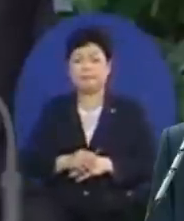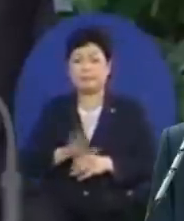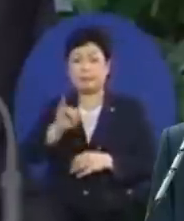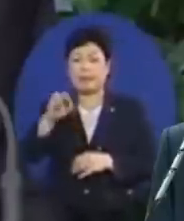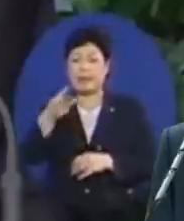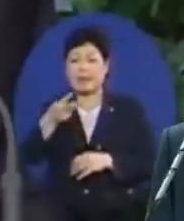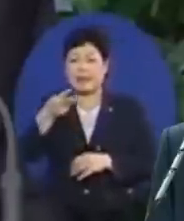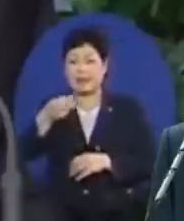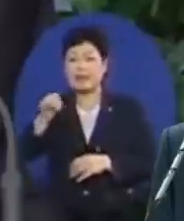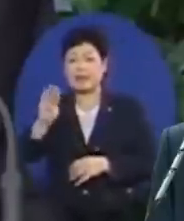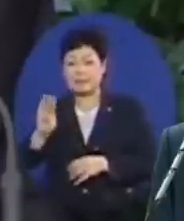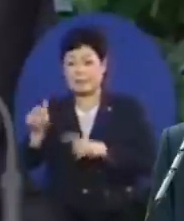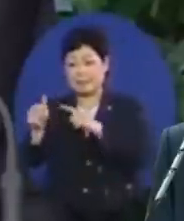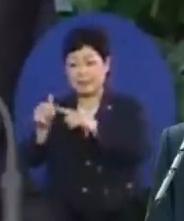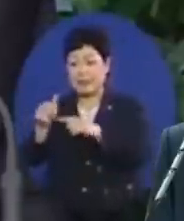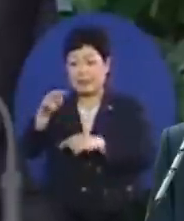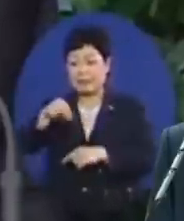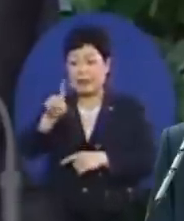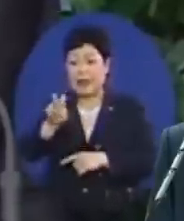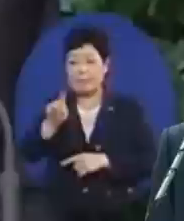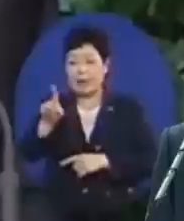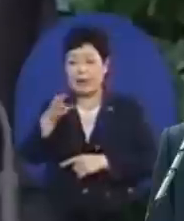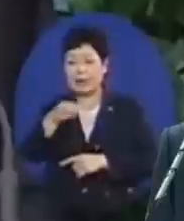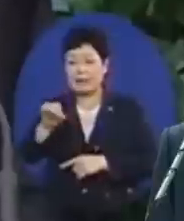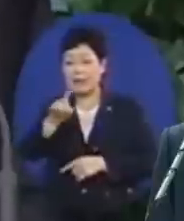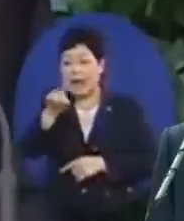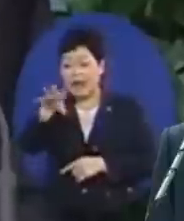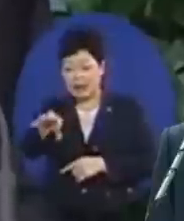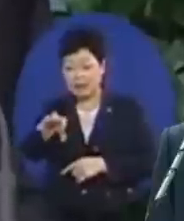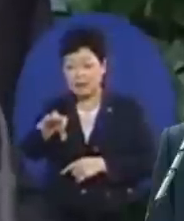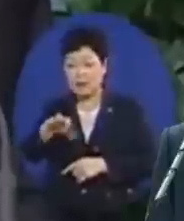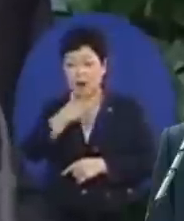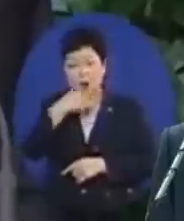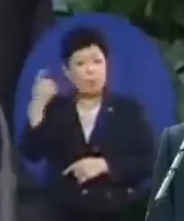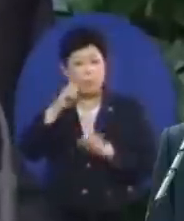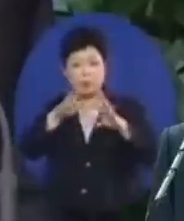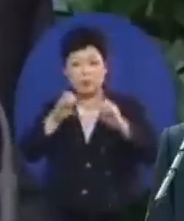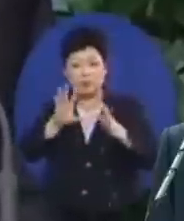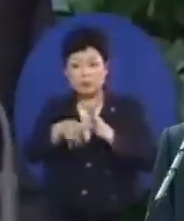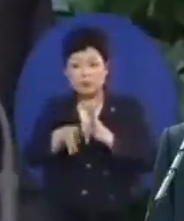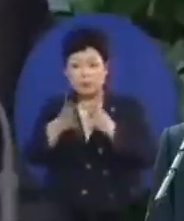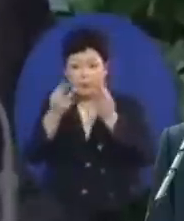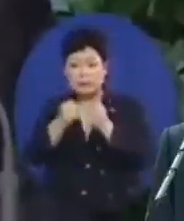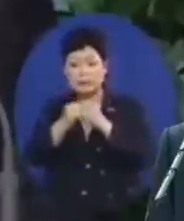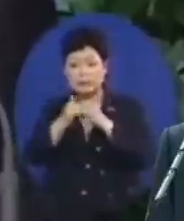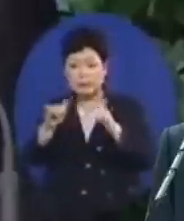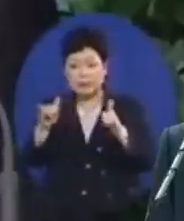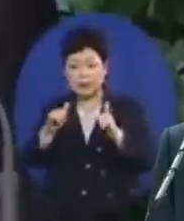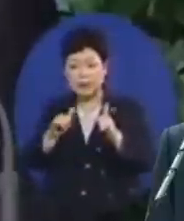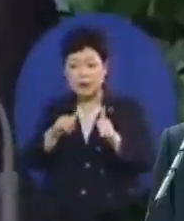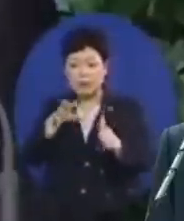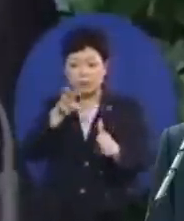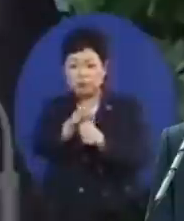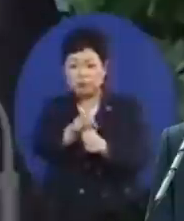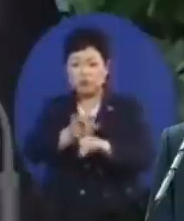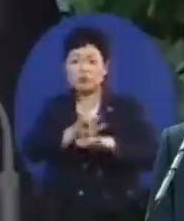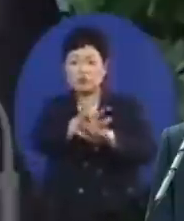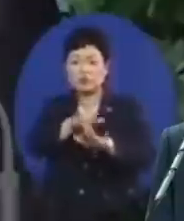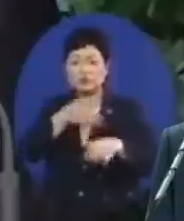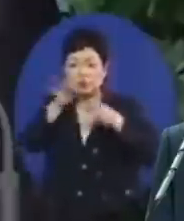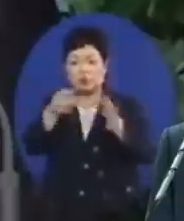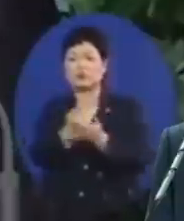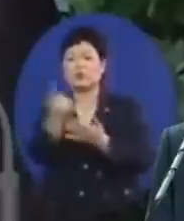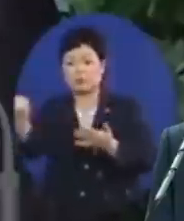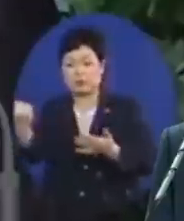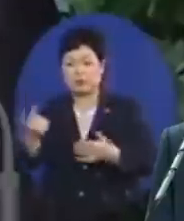빌립이 사마리아에 가서 복음을 전하는데 많은 사람에게 붙었던 귀신이 소리치며 나갔다. 그냥 우리에게 예수 믿는